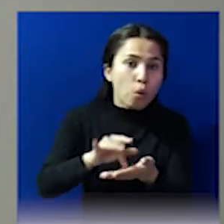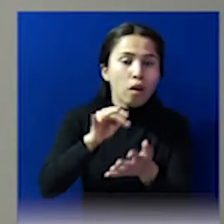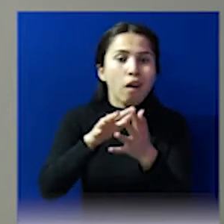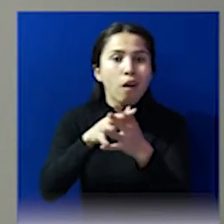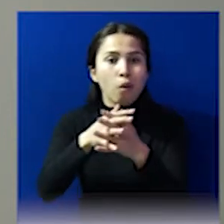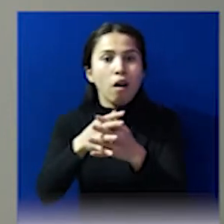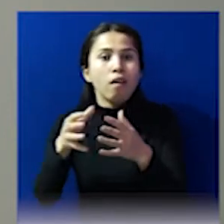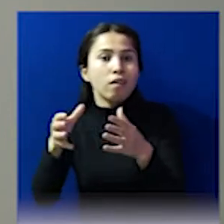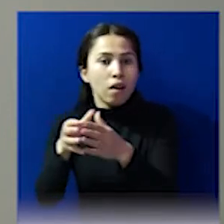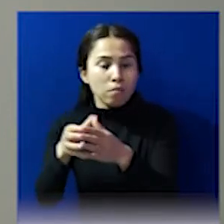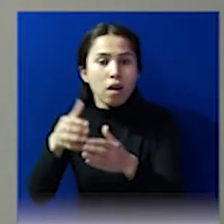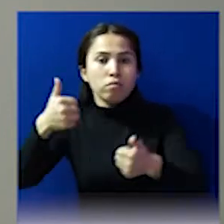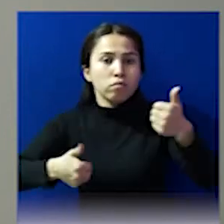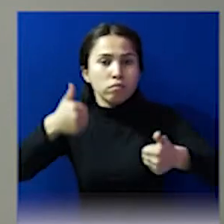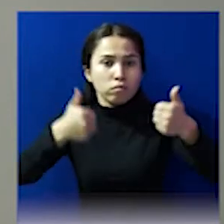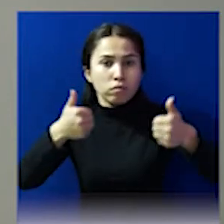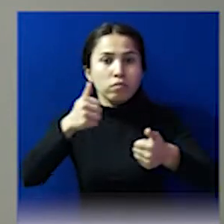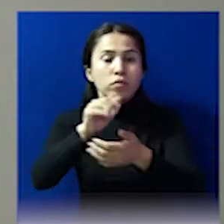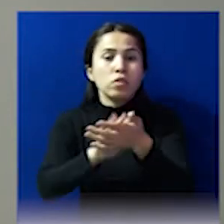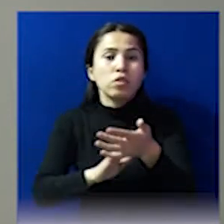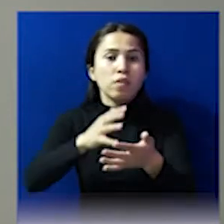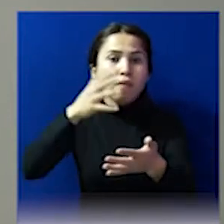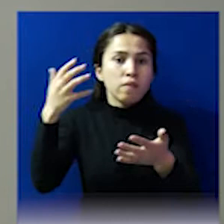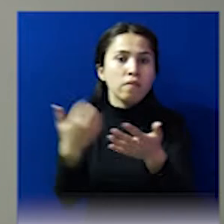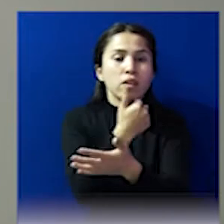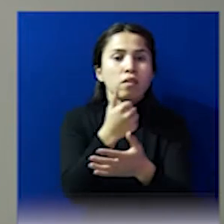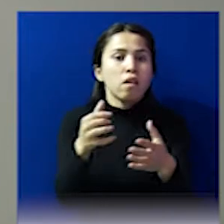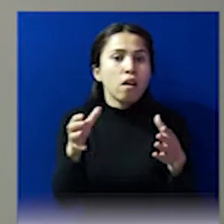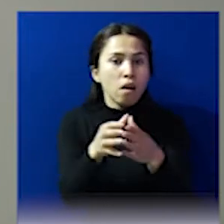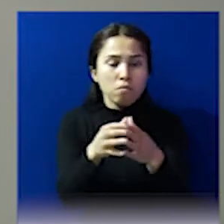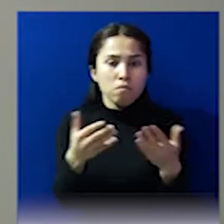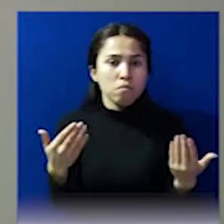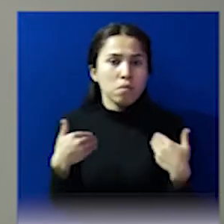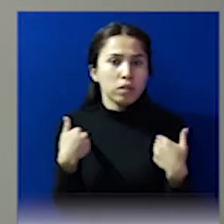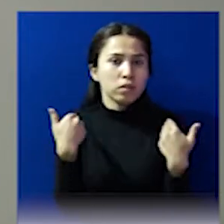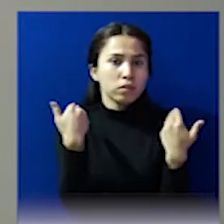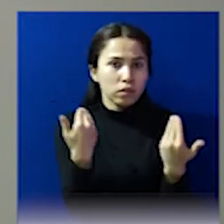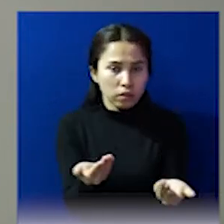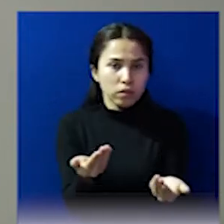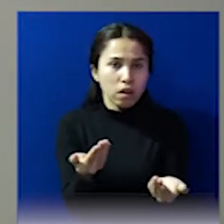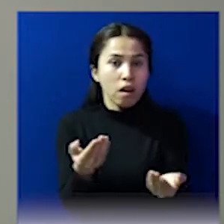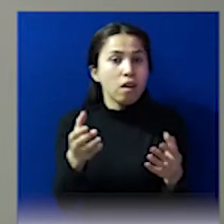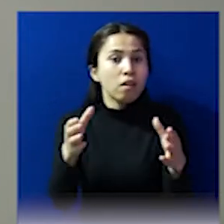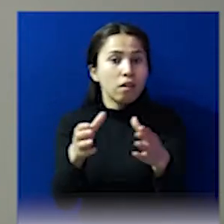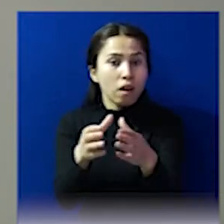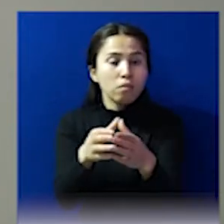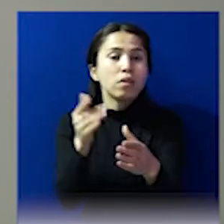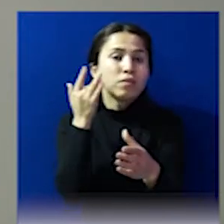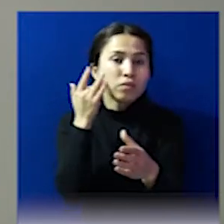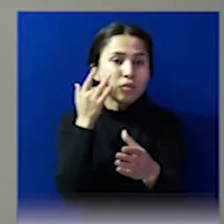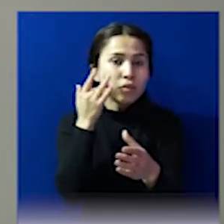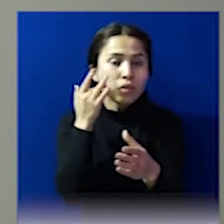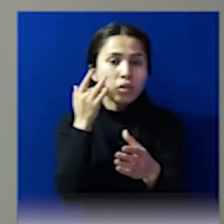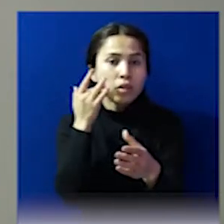ұрыларға үлкен мүмкіндік туғызады. Өңірде жайылымға ешбір бақылаусыз жіберілетін жануарлар жиі жоғалады. Оларды іздестіру көп